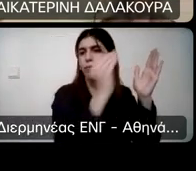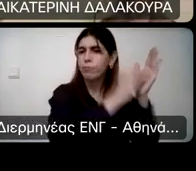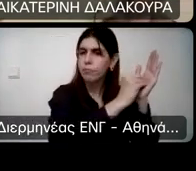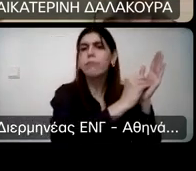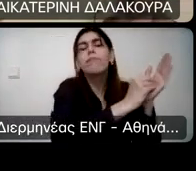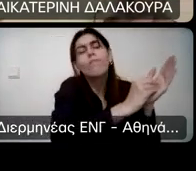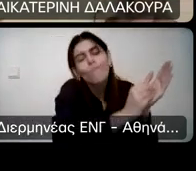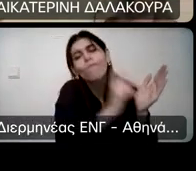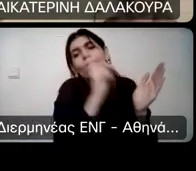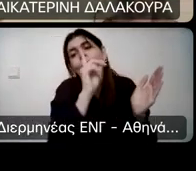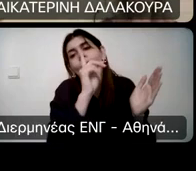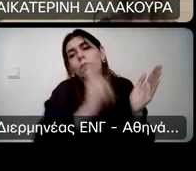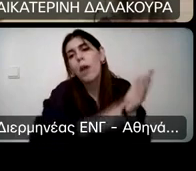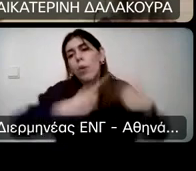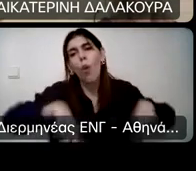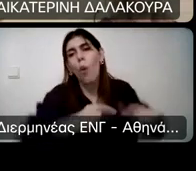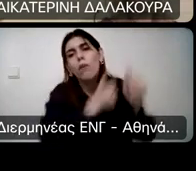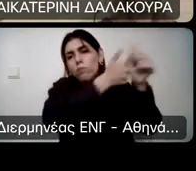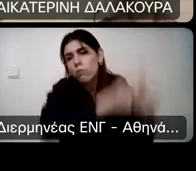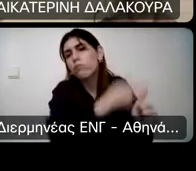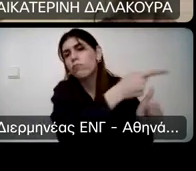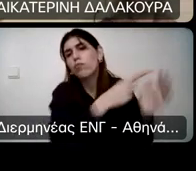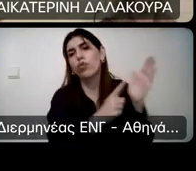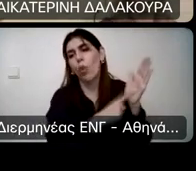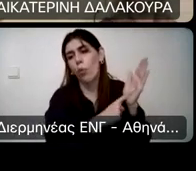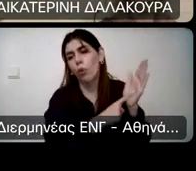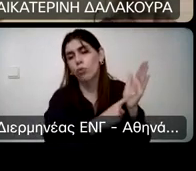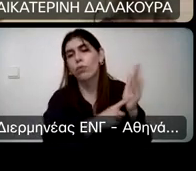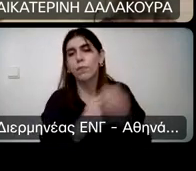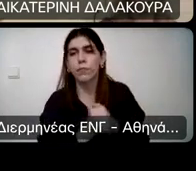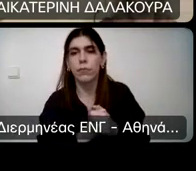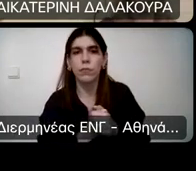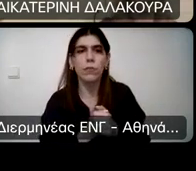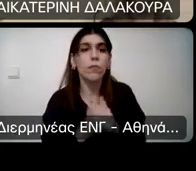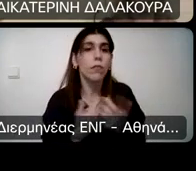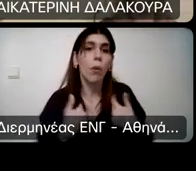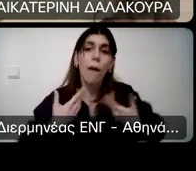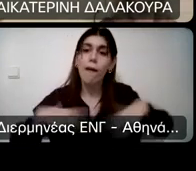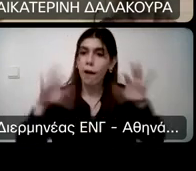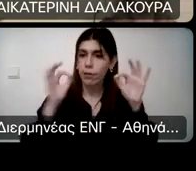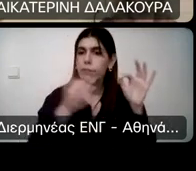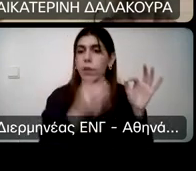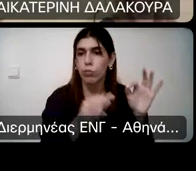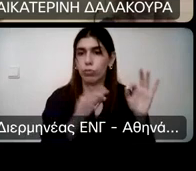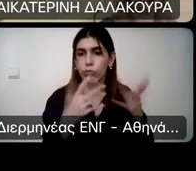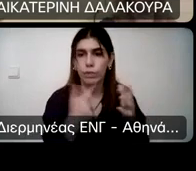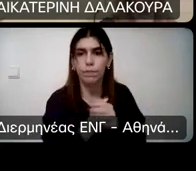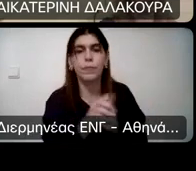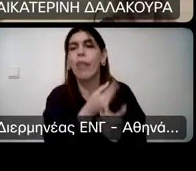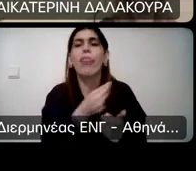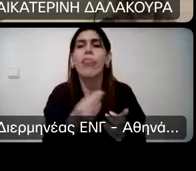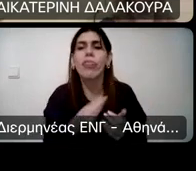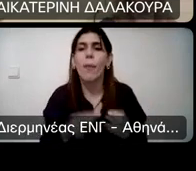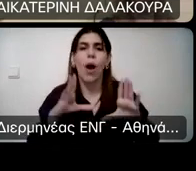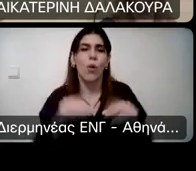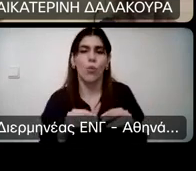αποφάσεων της Ευρωπαϊκής Ένωσης. Ξεκινάω λοιπόν λέγοντας ότι το θέμα της άνηση μεταχείρισης και